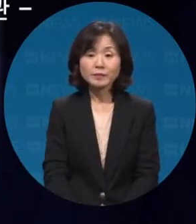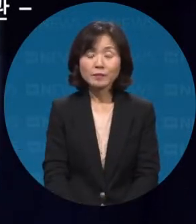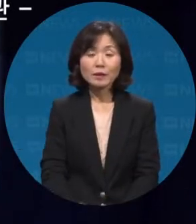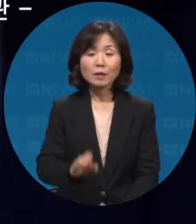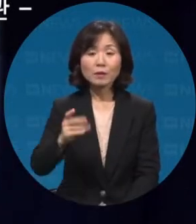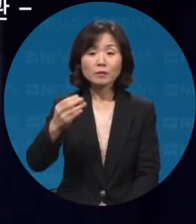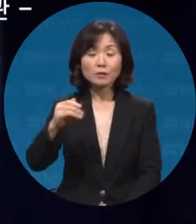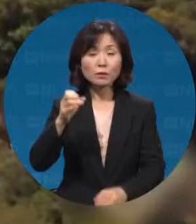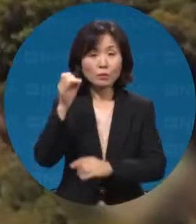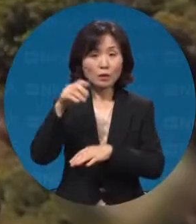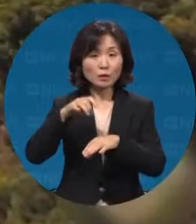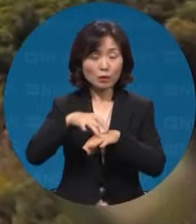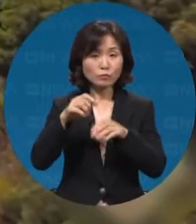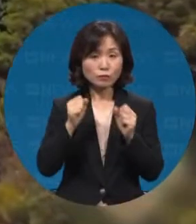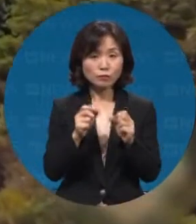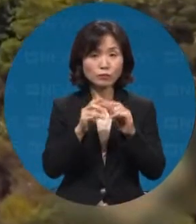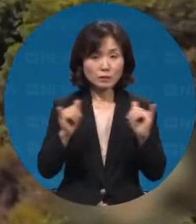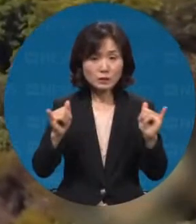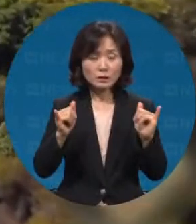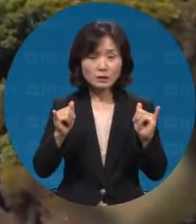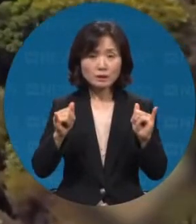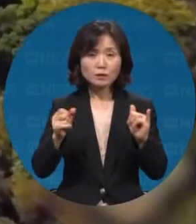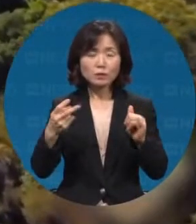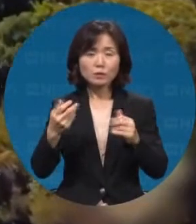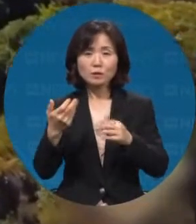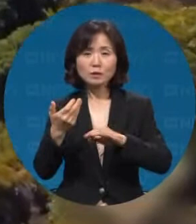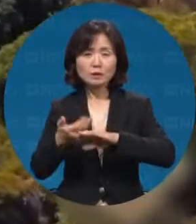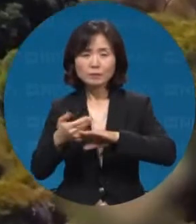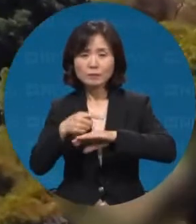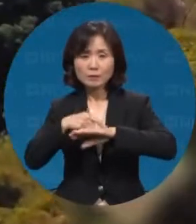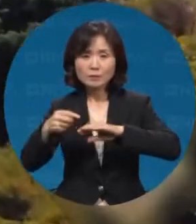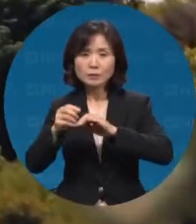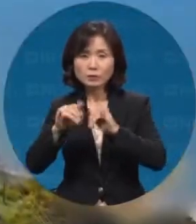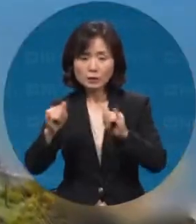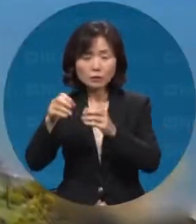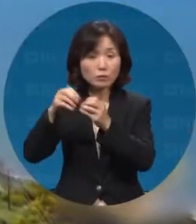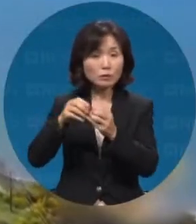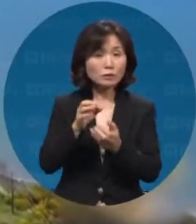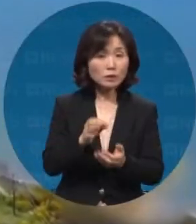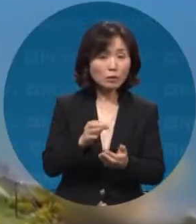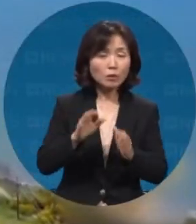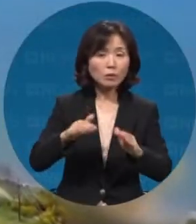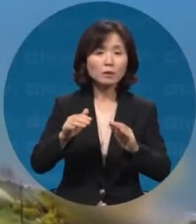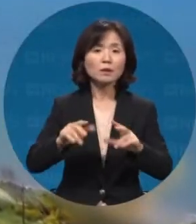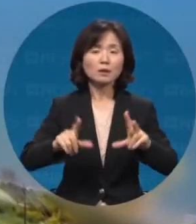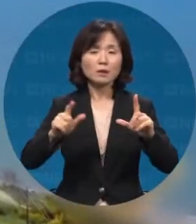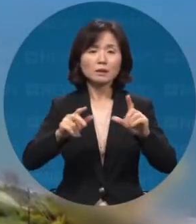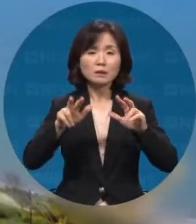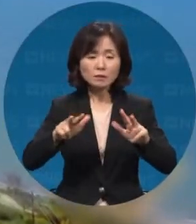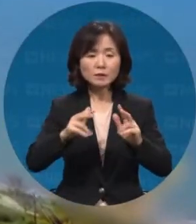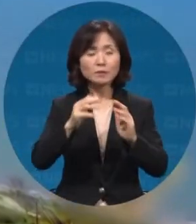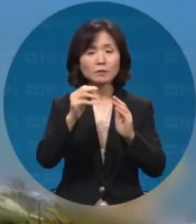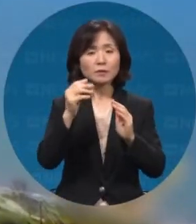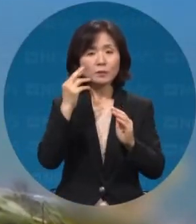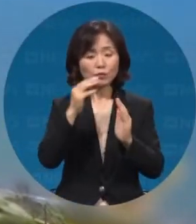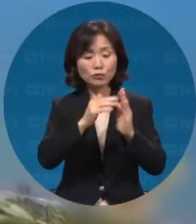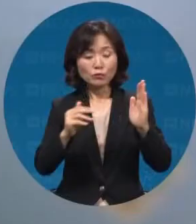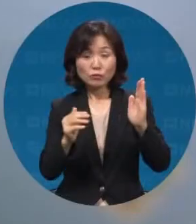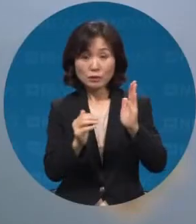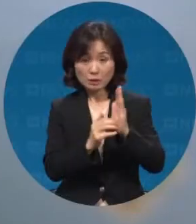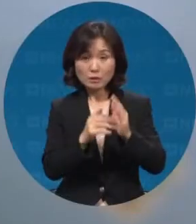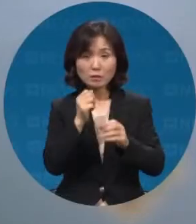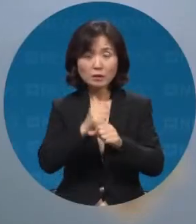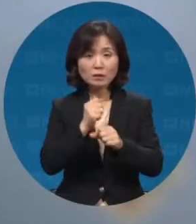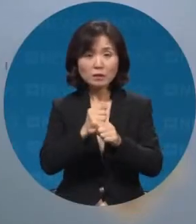마오리 원주민과 이민족의 유산이 오늘날 뉴질랜드를 이루는 데 어떻게 도움이 되었는지를 더 깊이 탐구할 수 있다고